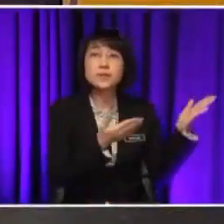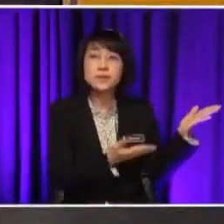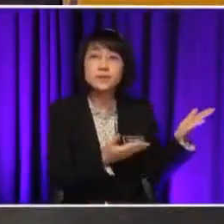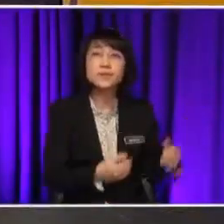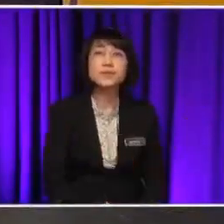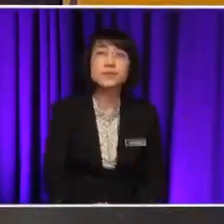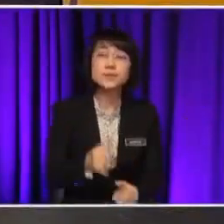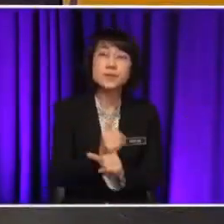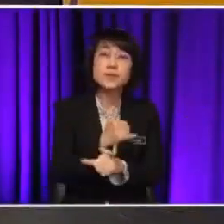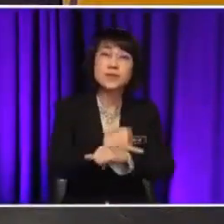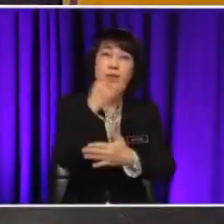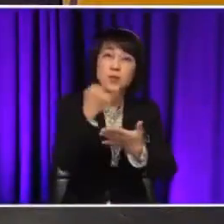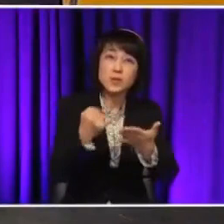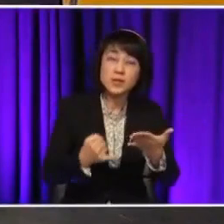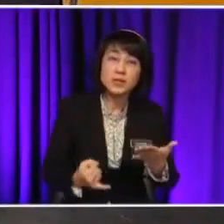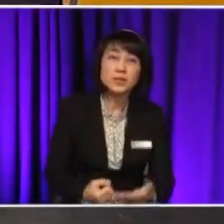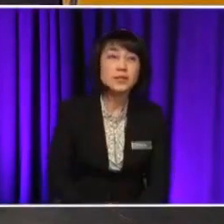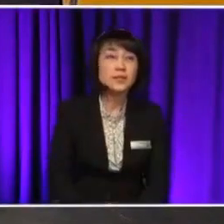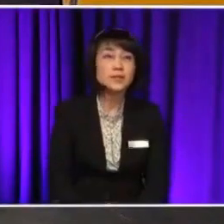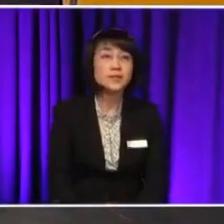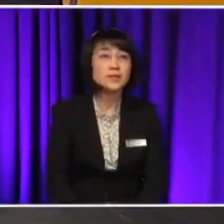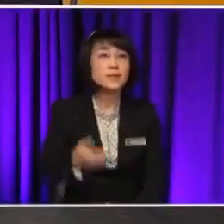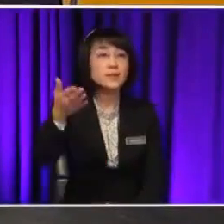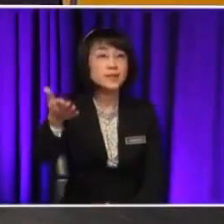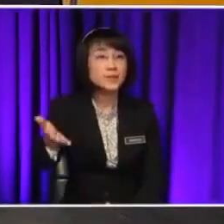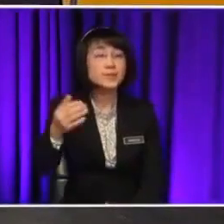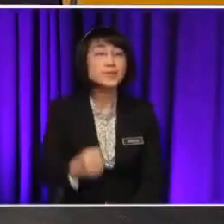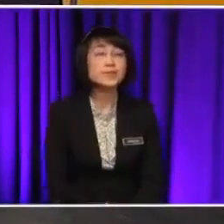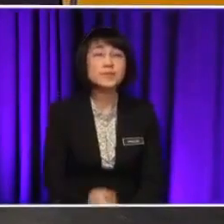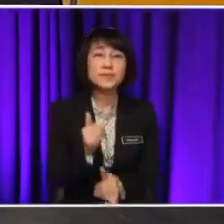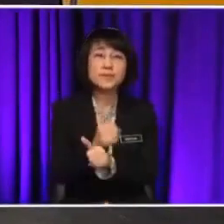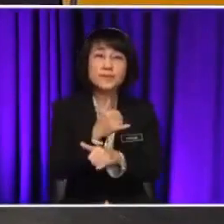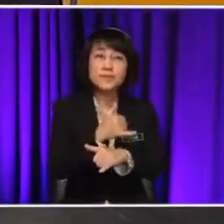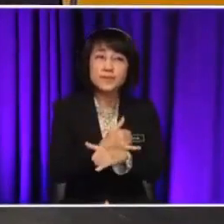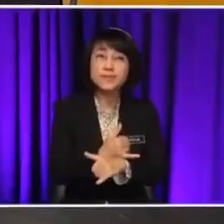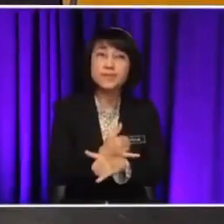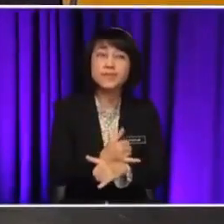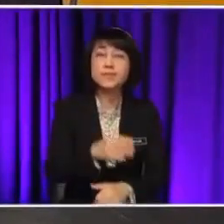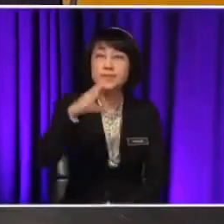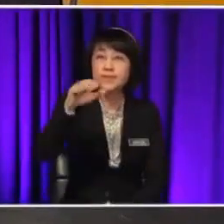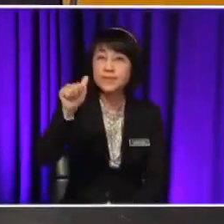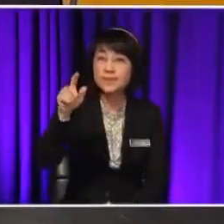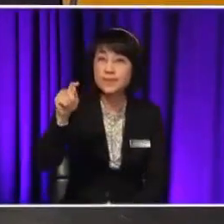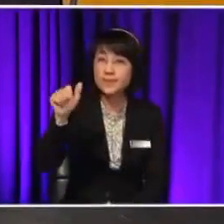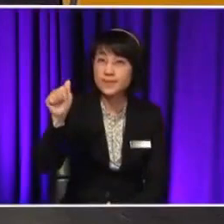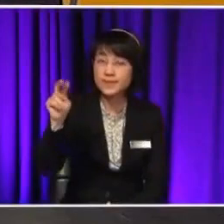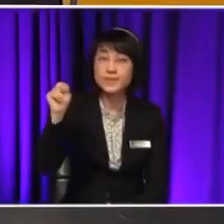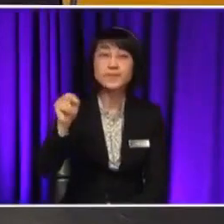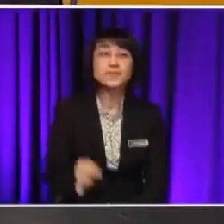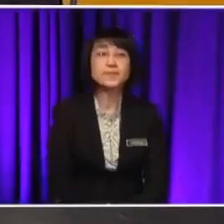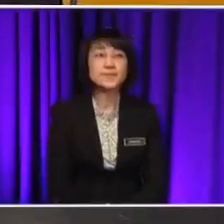karya lukisan. Okey, dan di depan sini adalah karya catan. Catan. Ya.